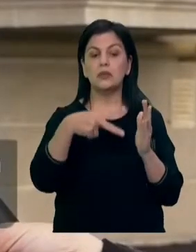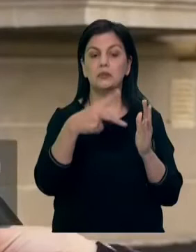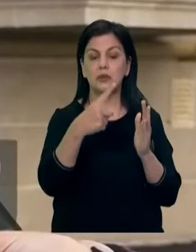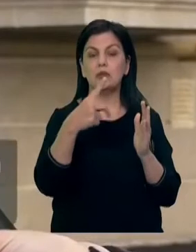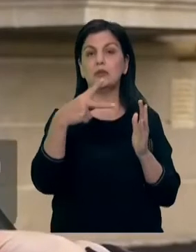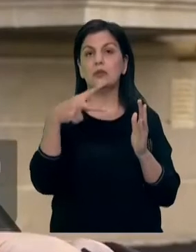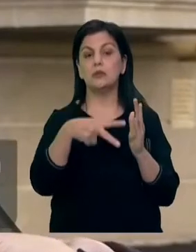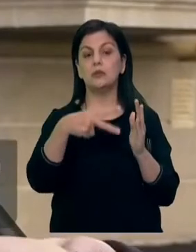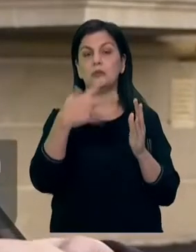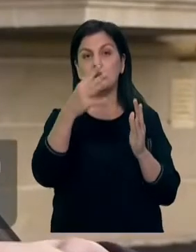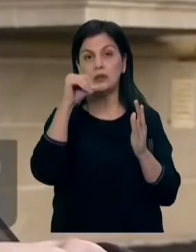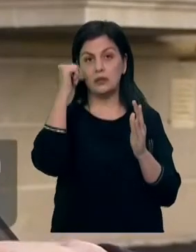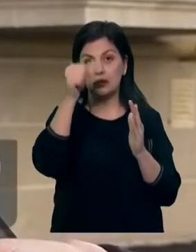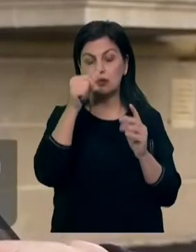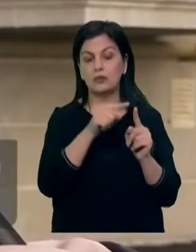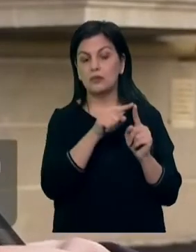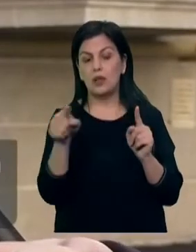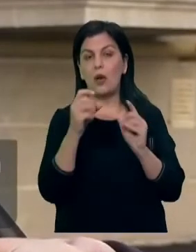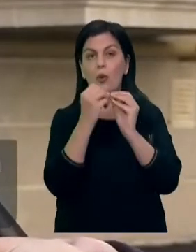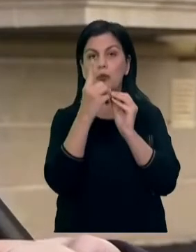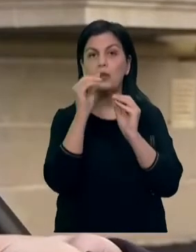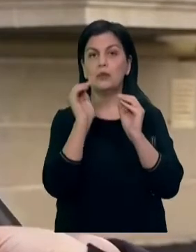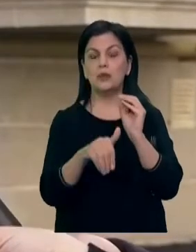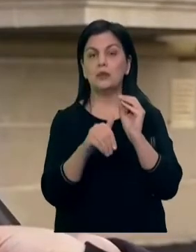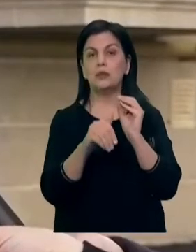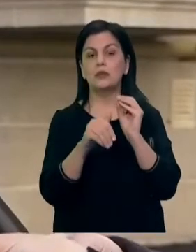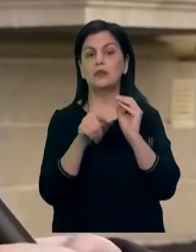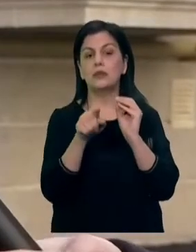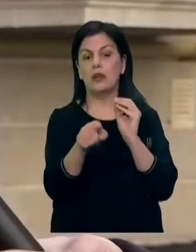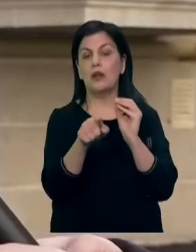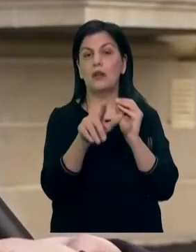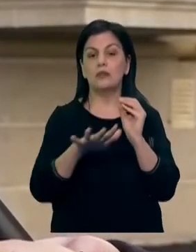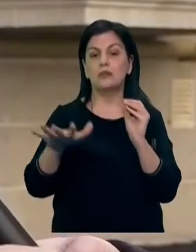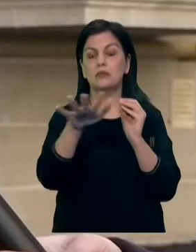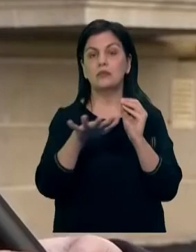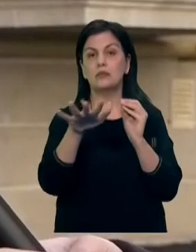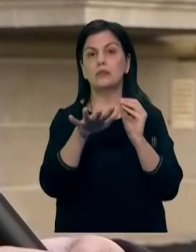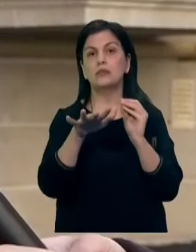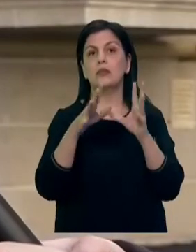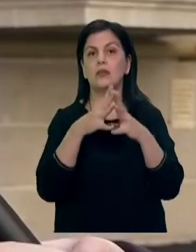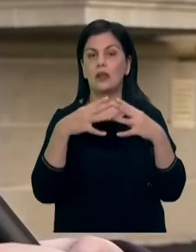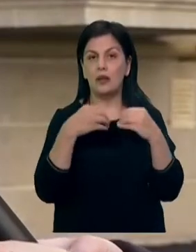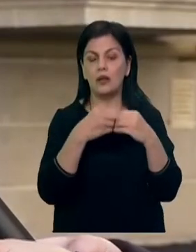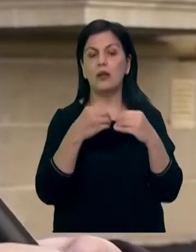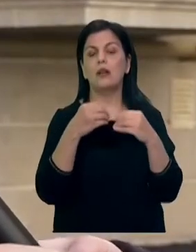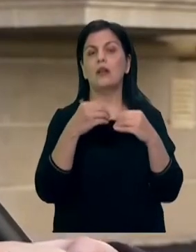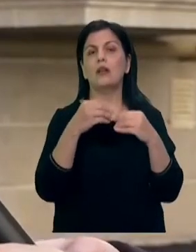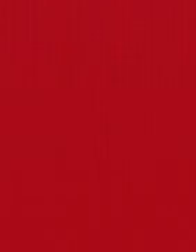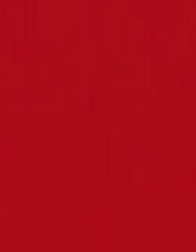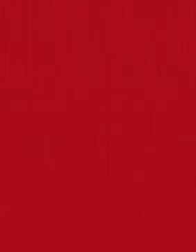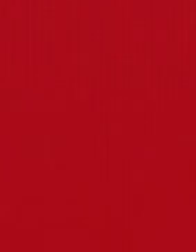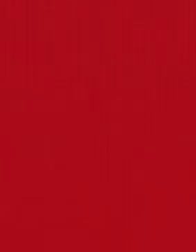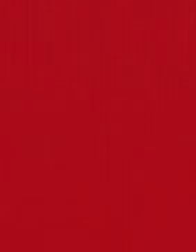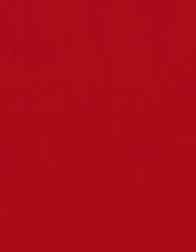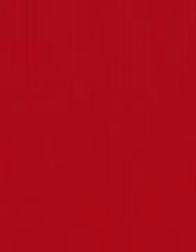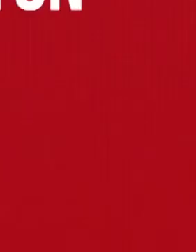2021-2025-ci illərdə 11 min bu kateqoriyadan olan şəxslər evlərlə və mənzillərlə təmin olunacaqlar.